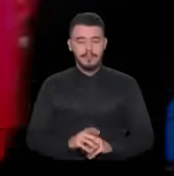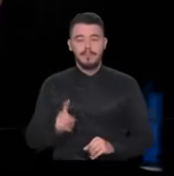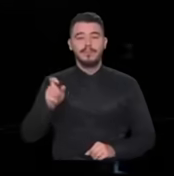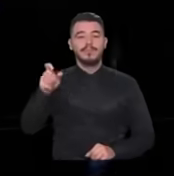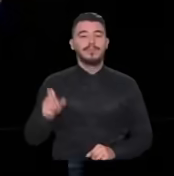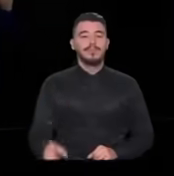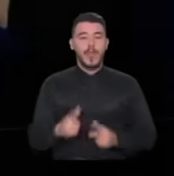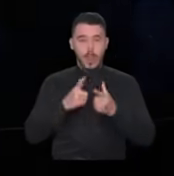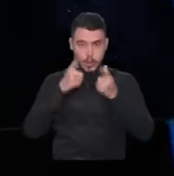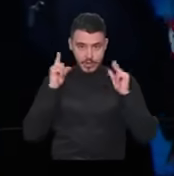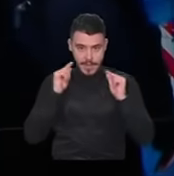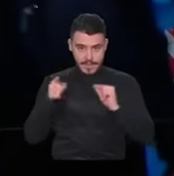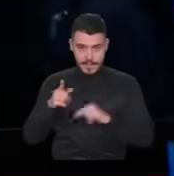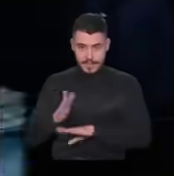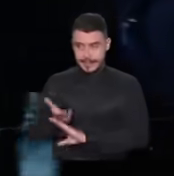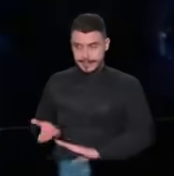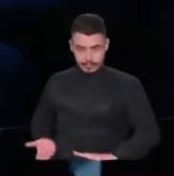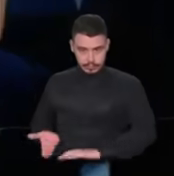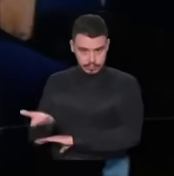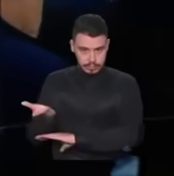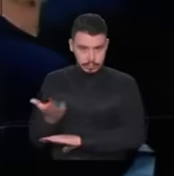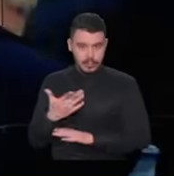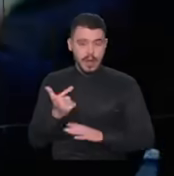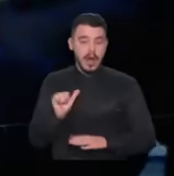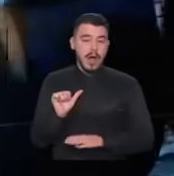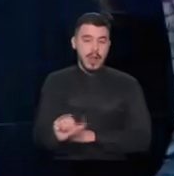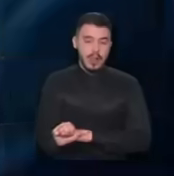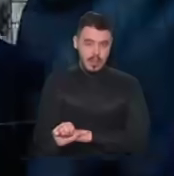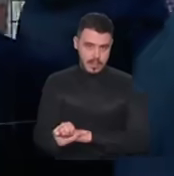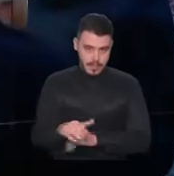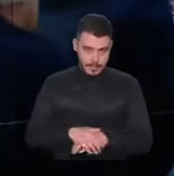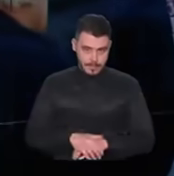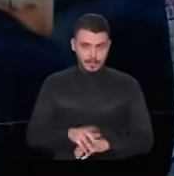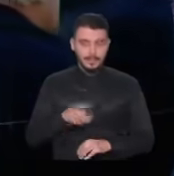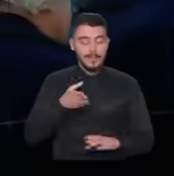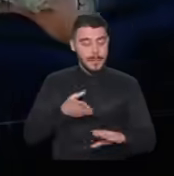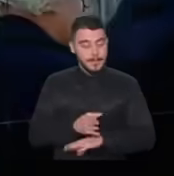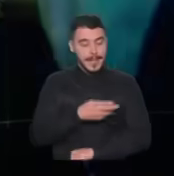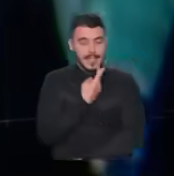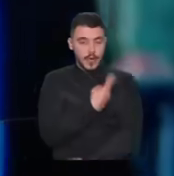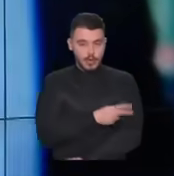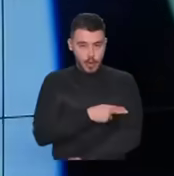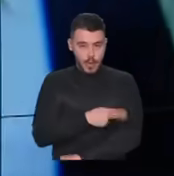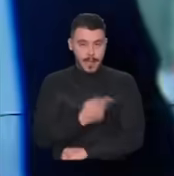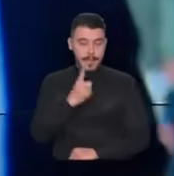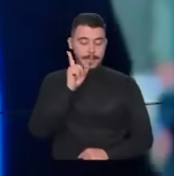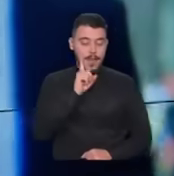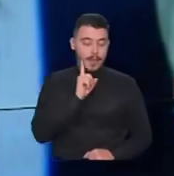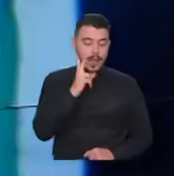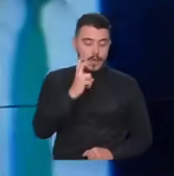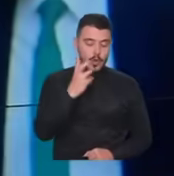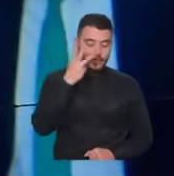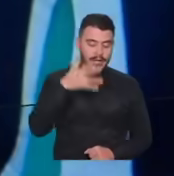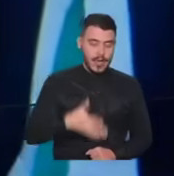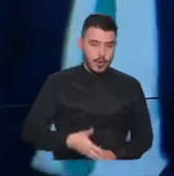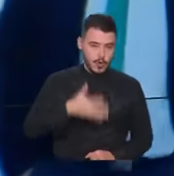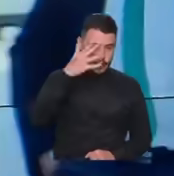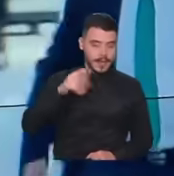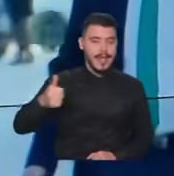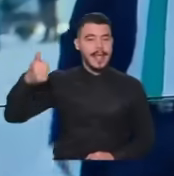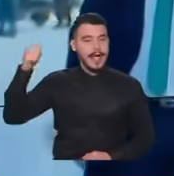κατηγορείται για βιασμό. Για ό,τι έκανε σε μια 23χρονη κοπέλα στο νοσοκομείο. Να θυμίσω ότι χθες αποκαλύψαμε